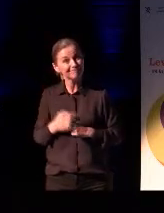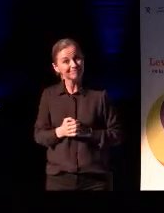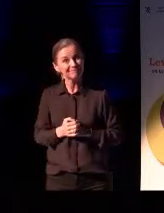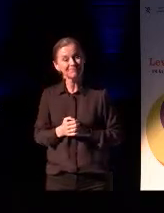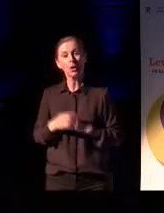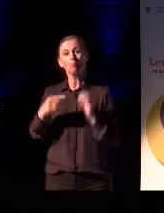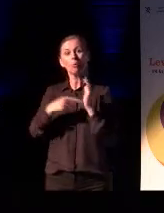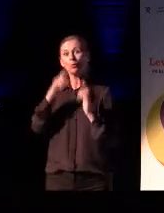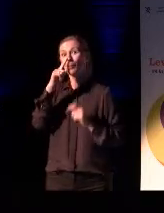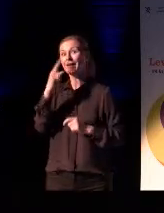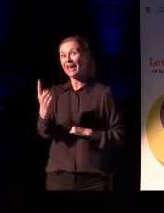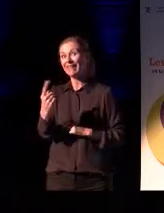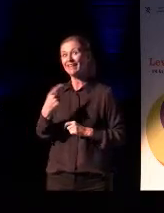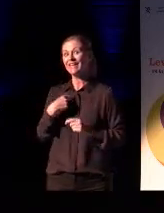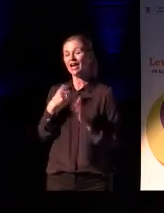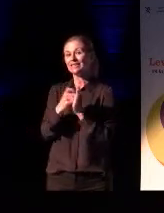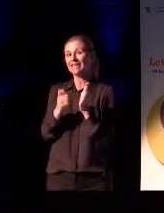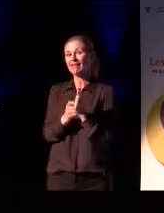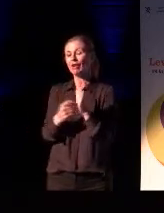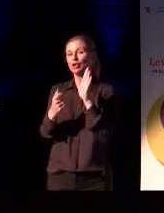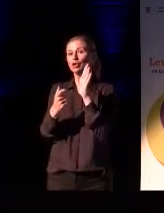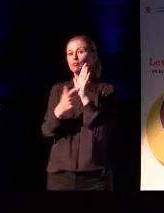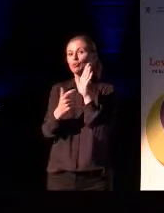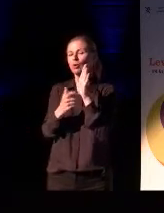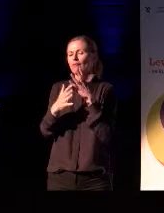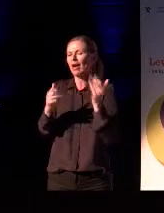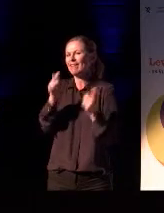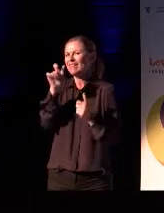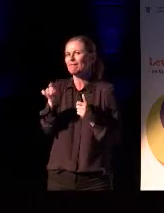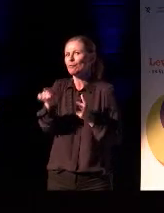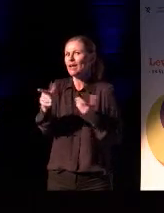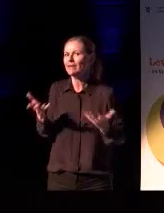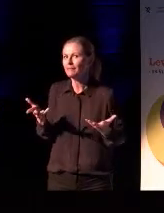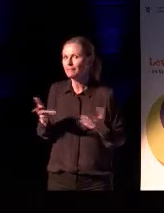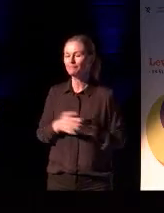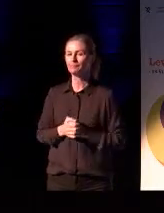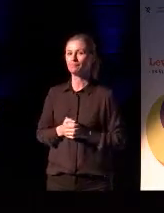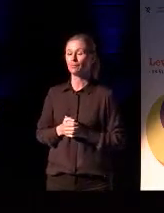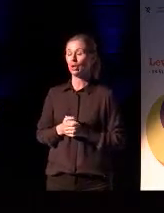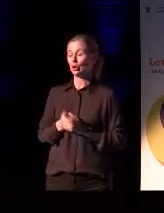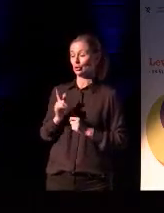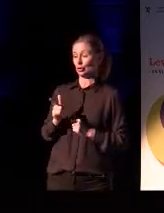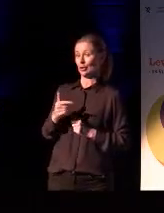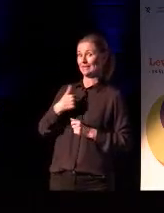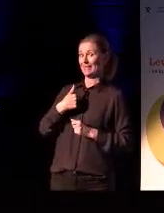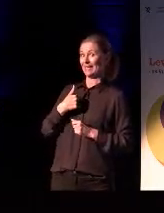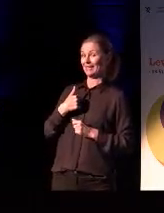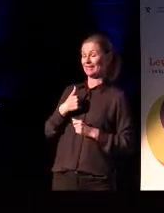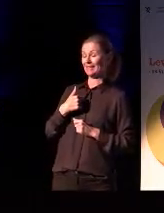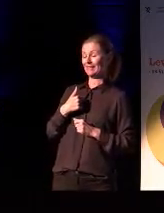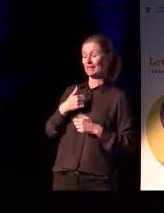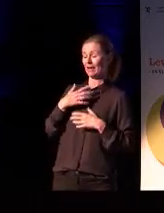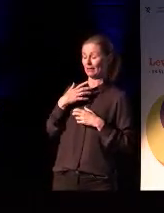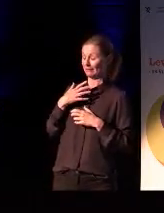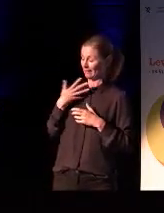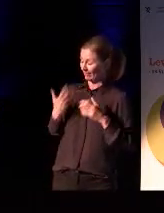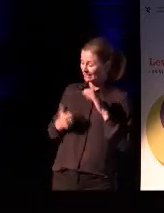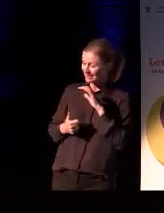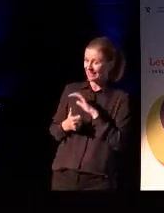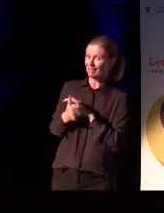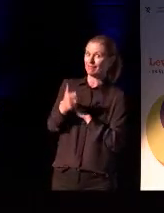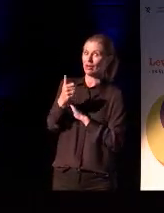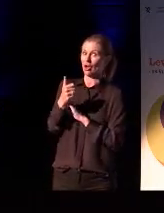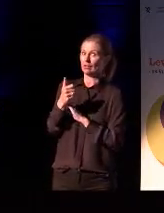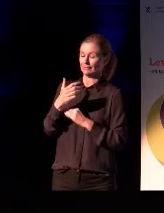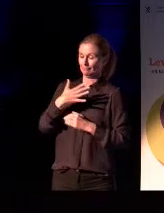Og på punkt 1 så har jeg skrevet spørsmålet hva viktig for deg. Fordi at det har vært helt sentralt I